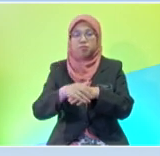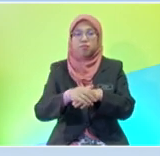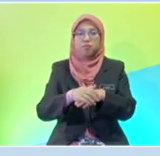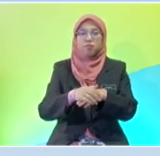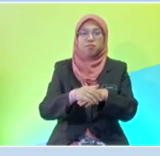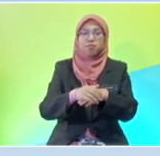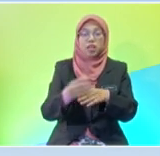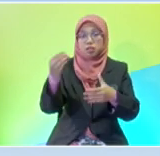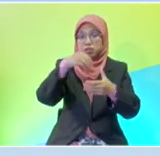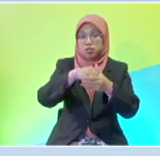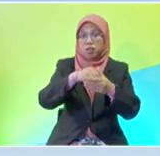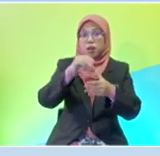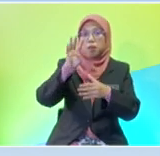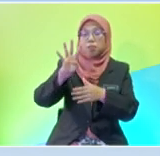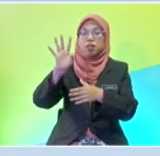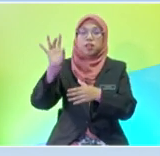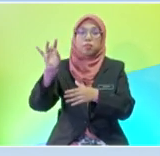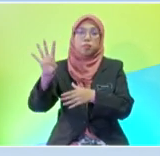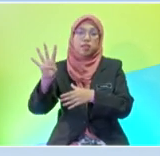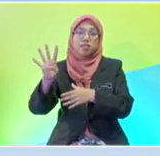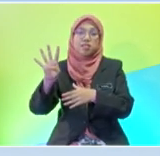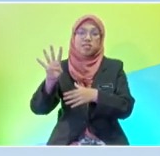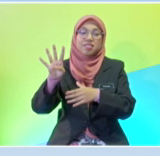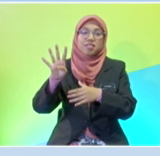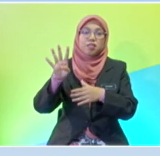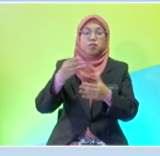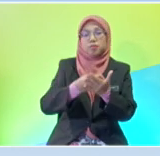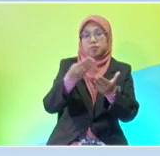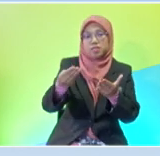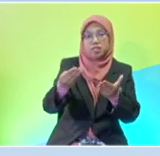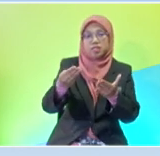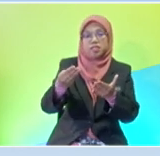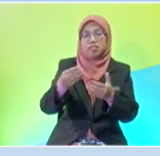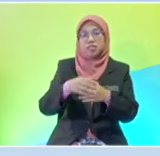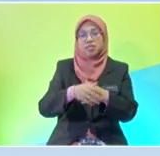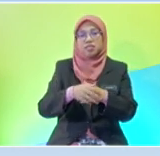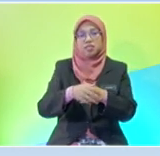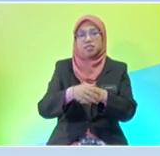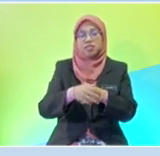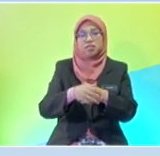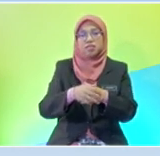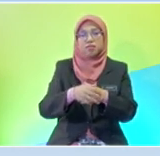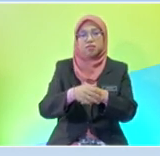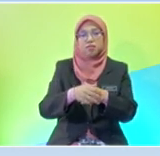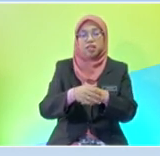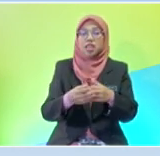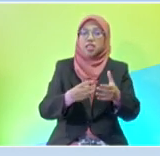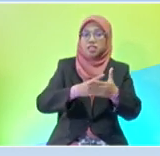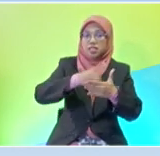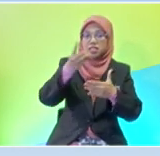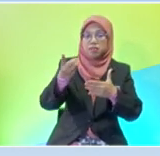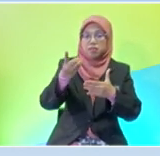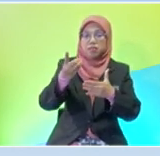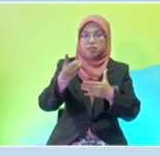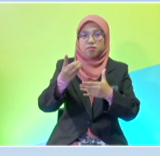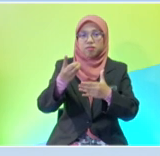masuk 848 debit pulangan beliau 676 kredit premis 146.000 debit intoris